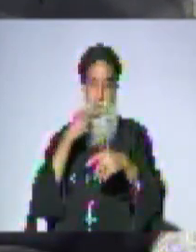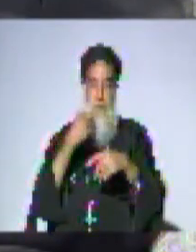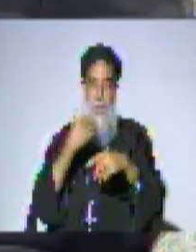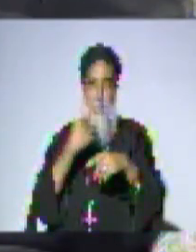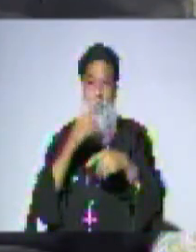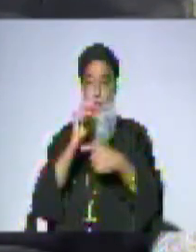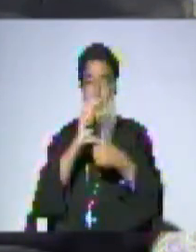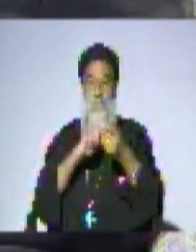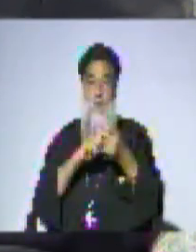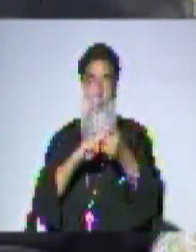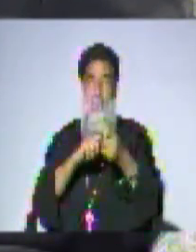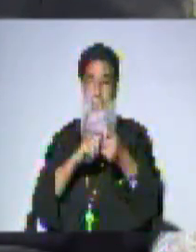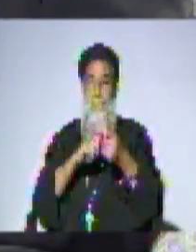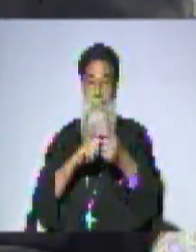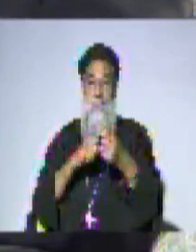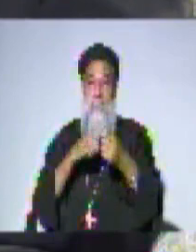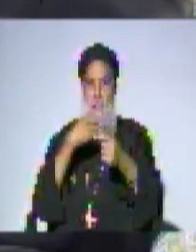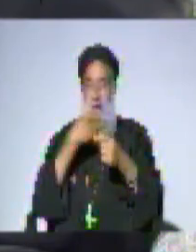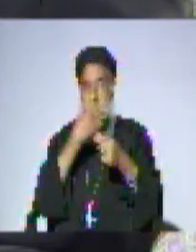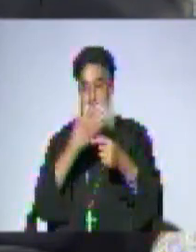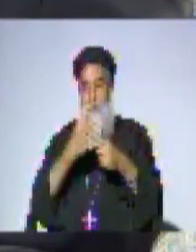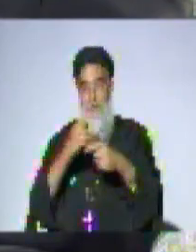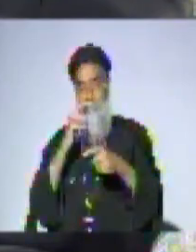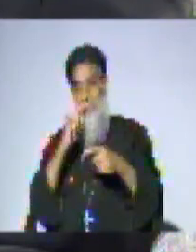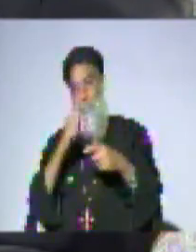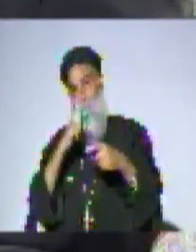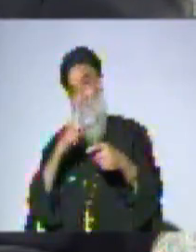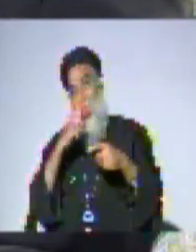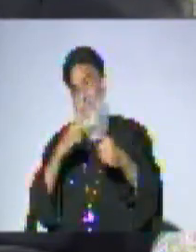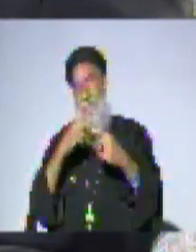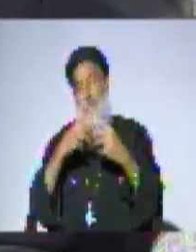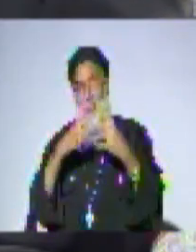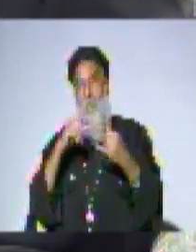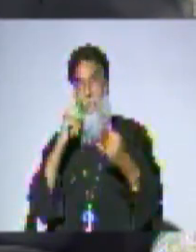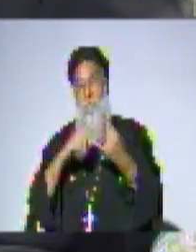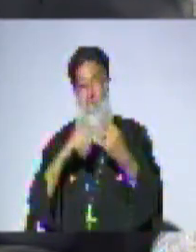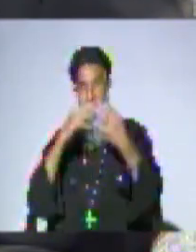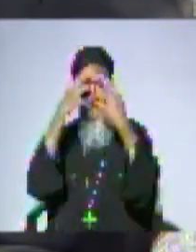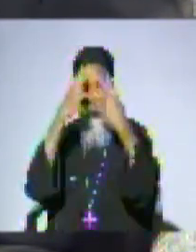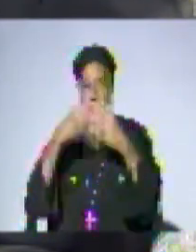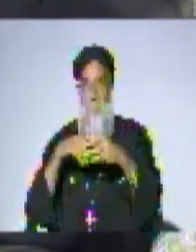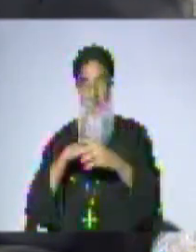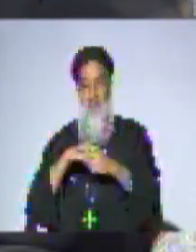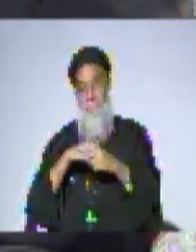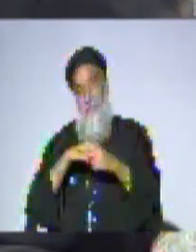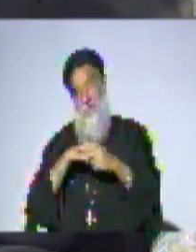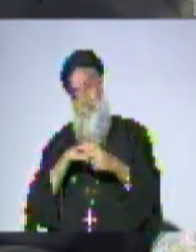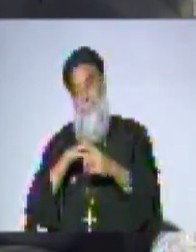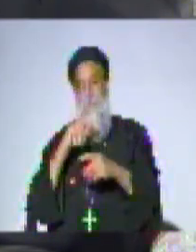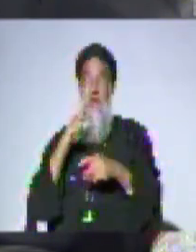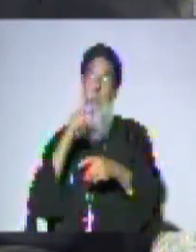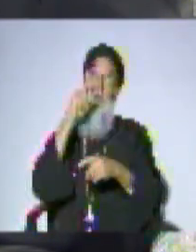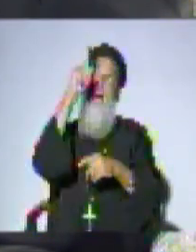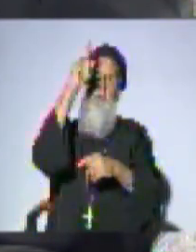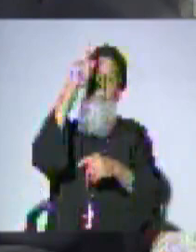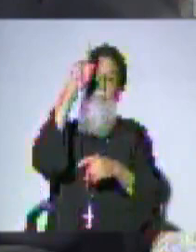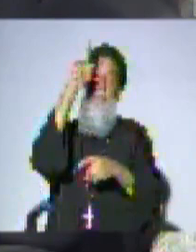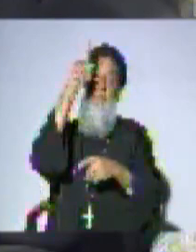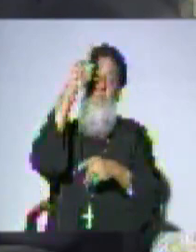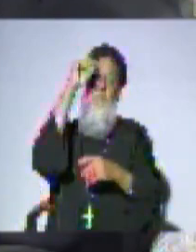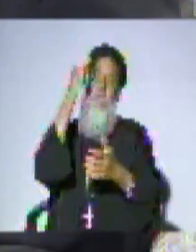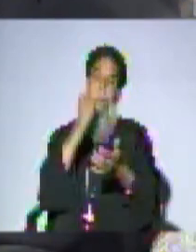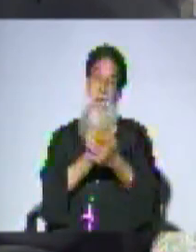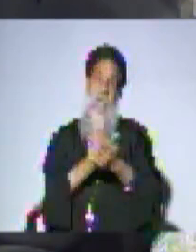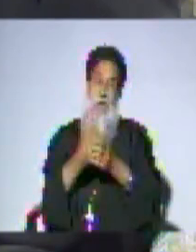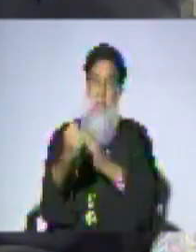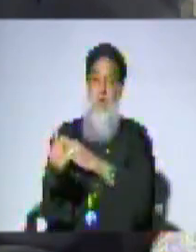الدموية والناطقة. يعني ناخد منها كده جزء جزء لأنها طبعا طويلة. بدايتها أيها رب إله القوات ملك المجد